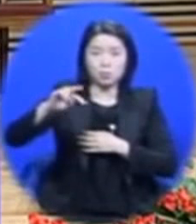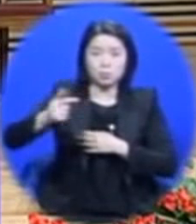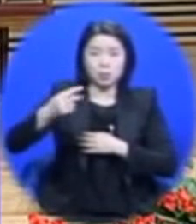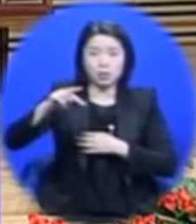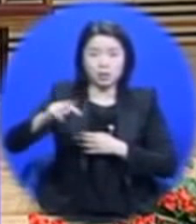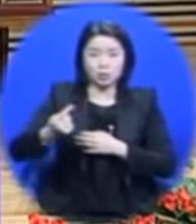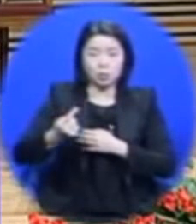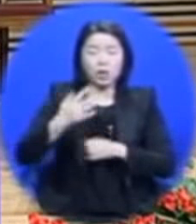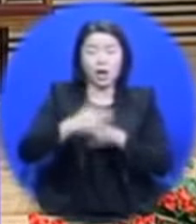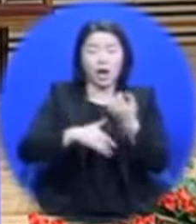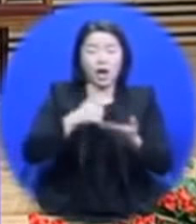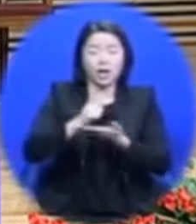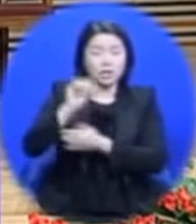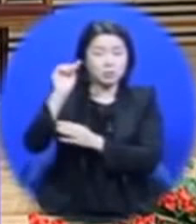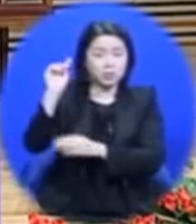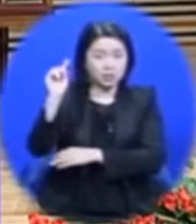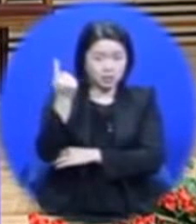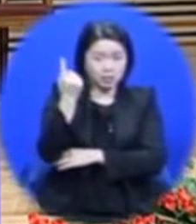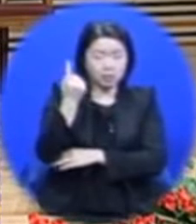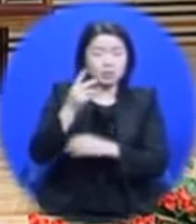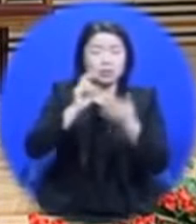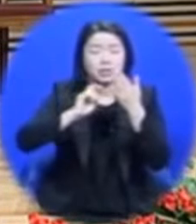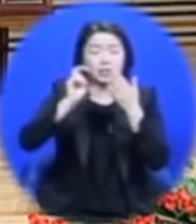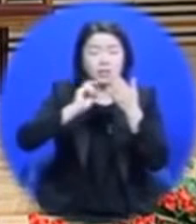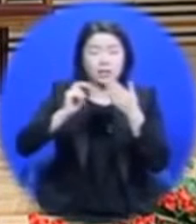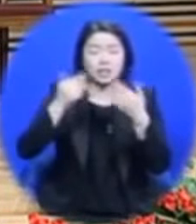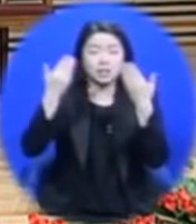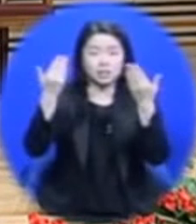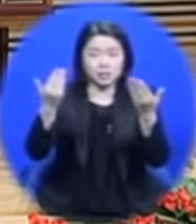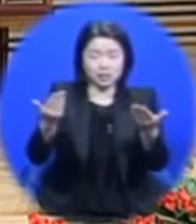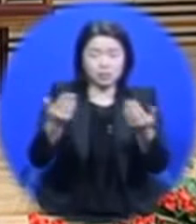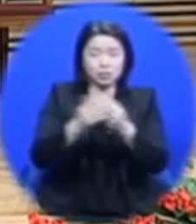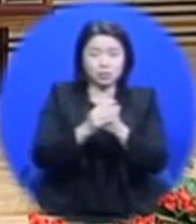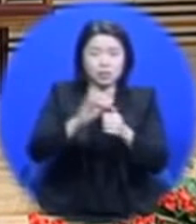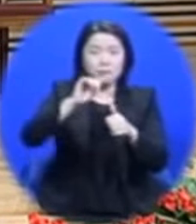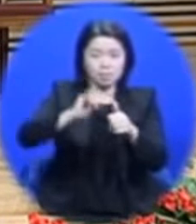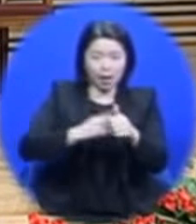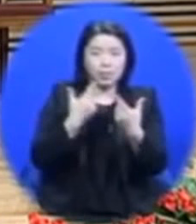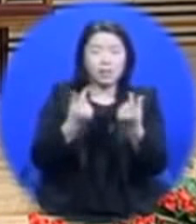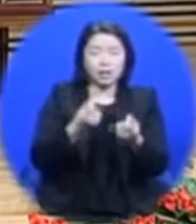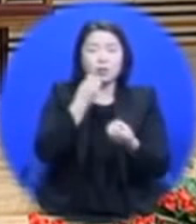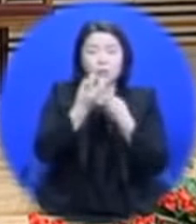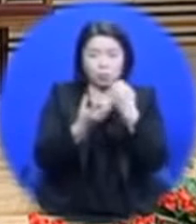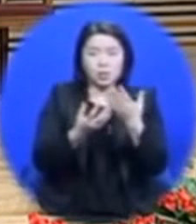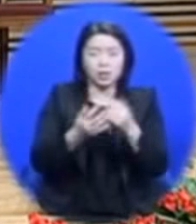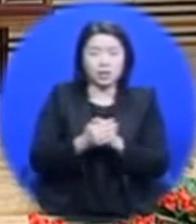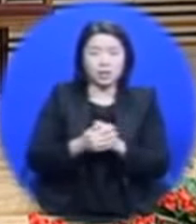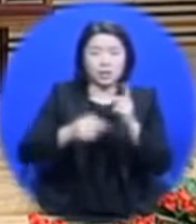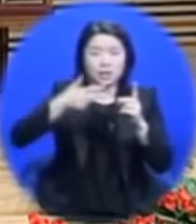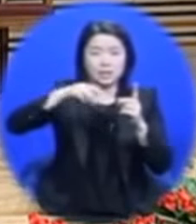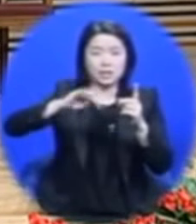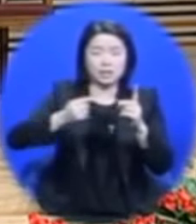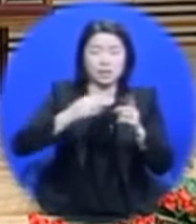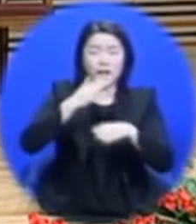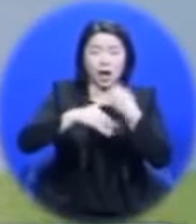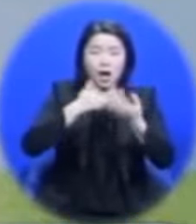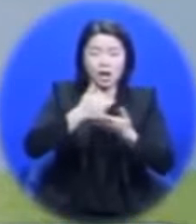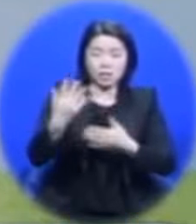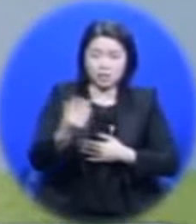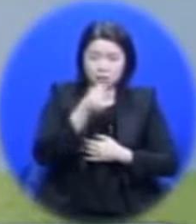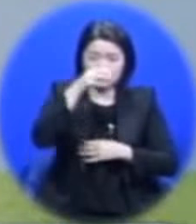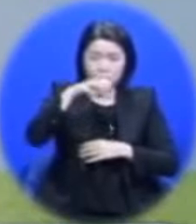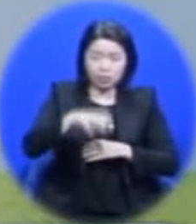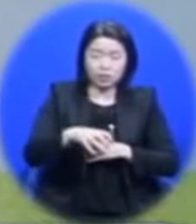우리가 하나님을 찬양하는 것이 마땅한 일이라고 그렇게 그가 고백합니다. 1절에 보면 하나님 시온에서